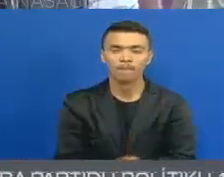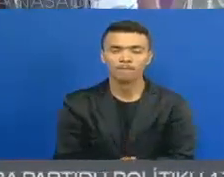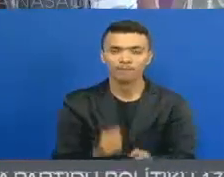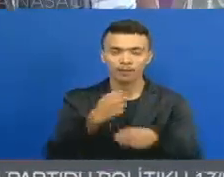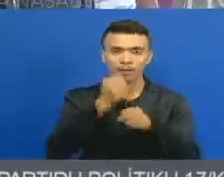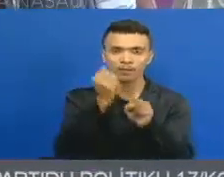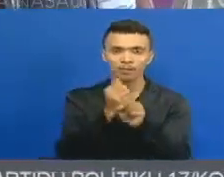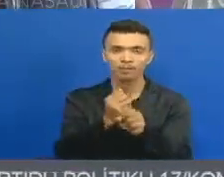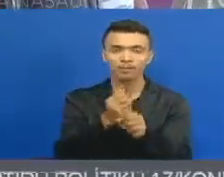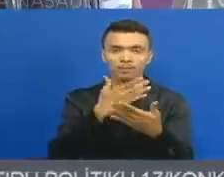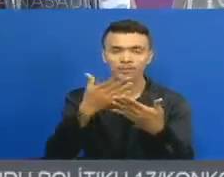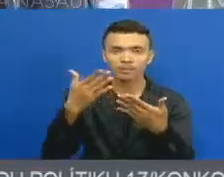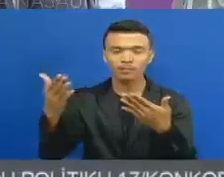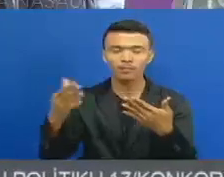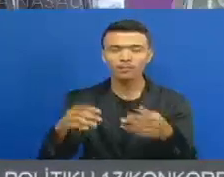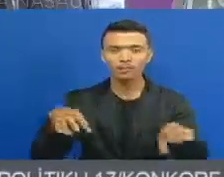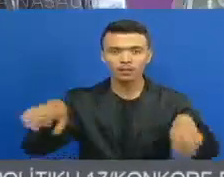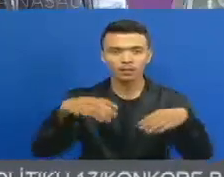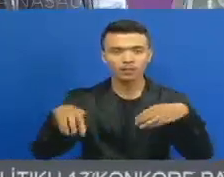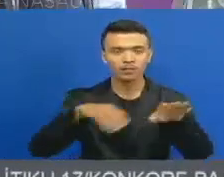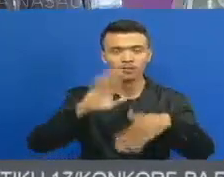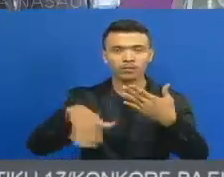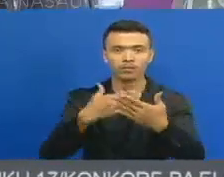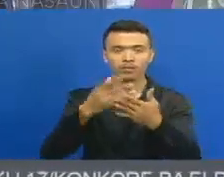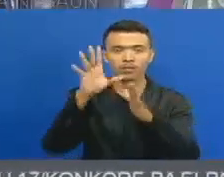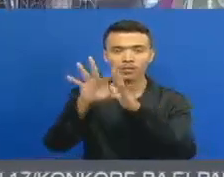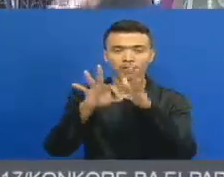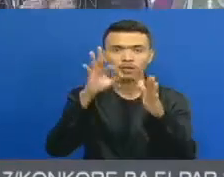halo tratamento kona basa saan sirne serviço sirne hotu hetan